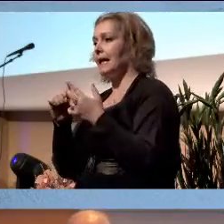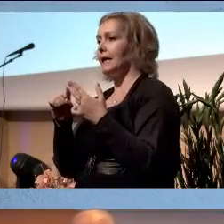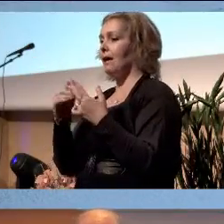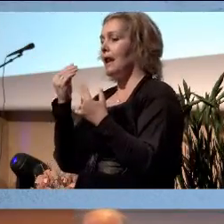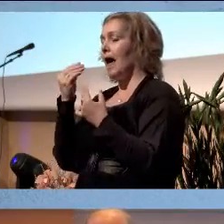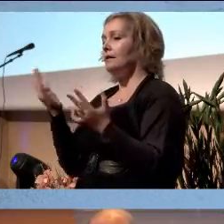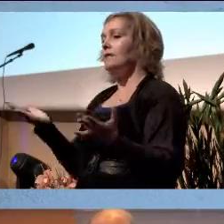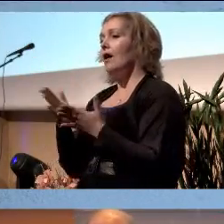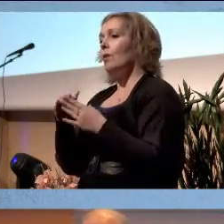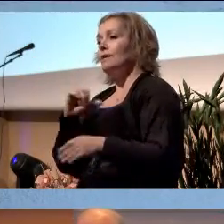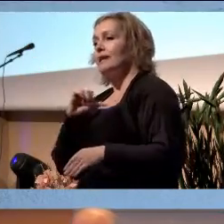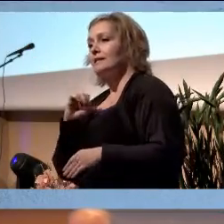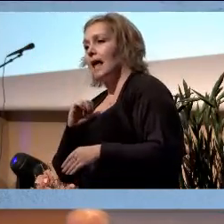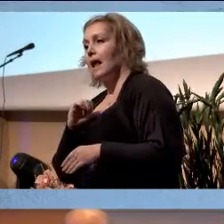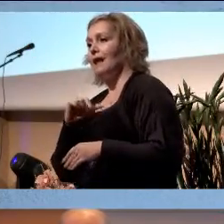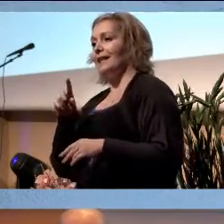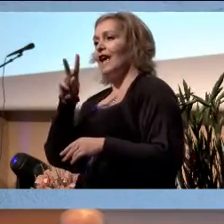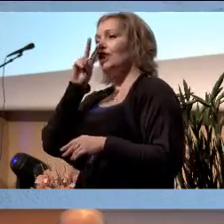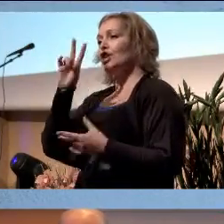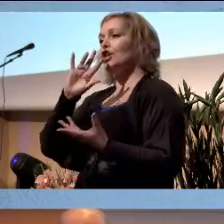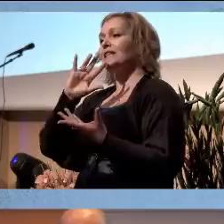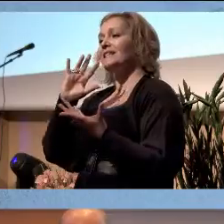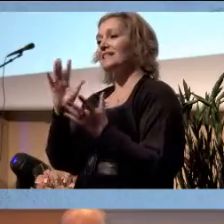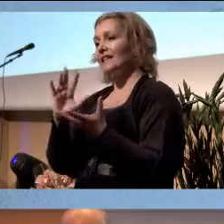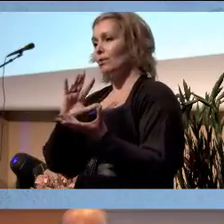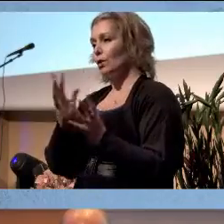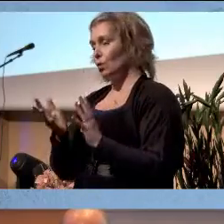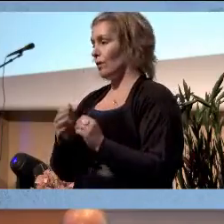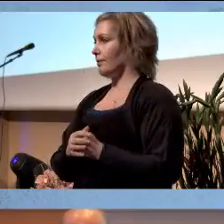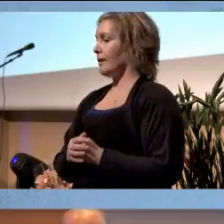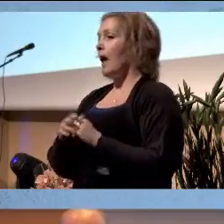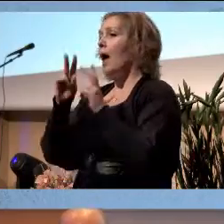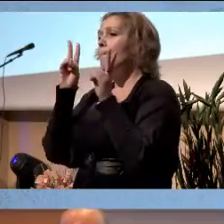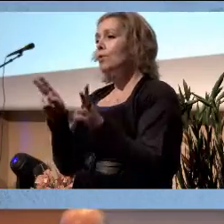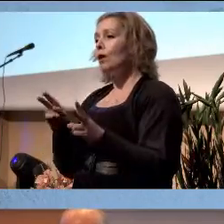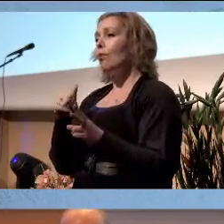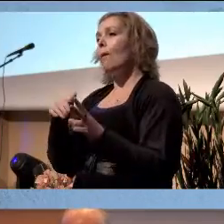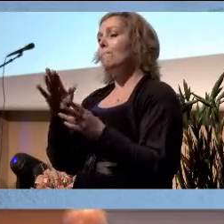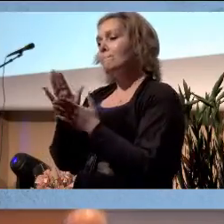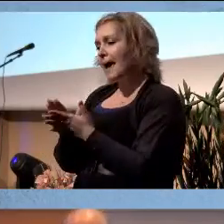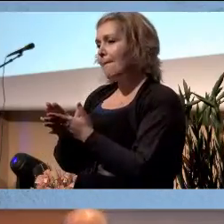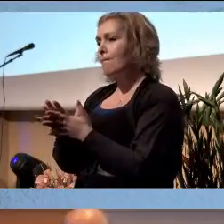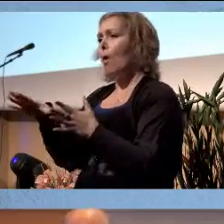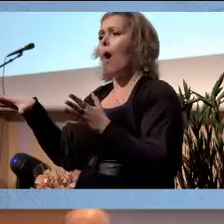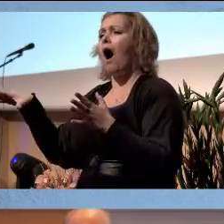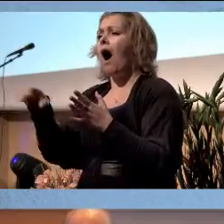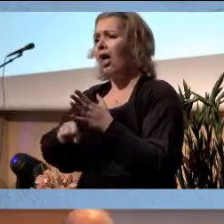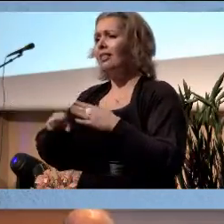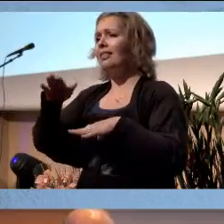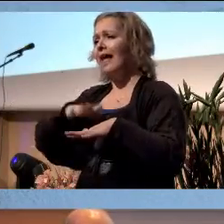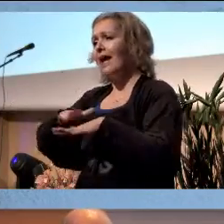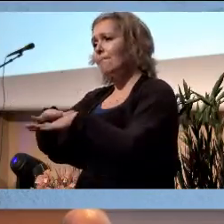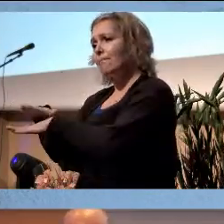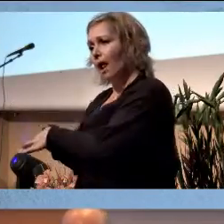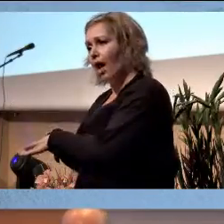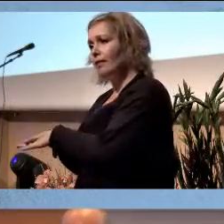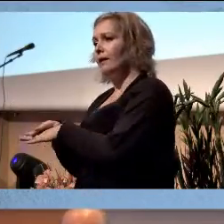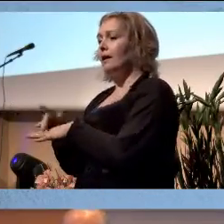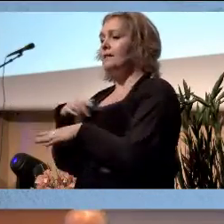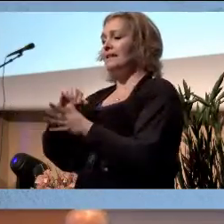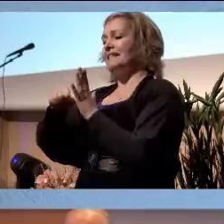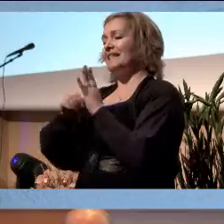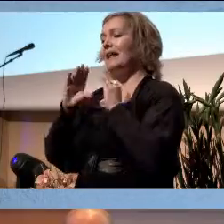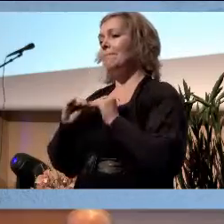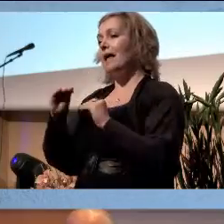lære å ta vare på seg selv I en ny situasjon. Brukerne må med på alle plan. Det vil